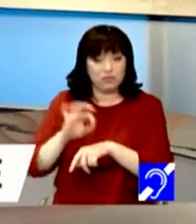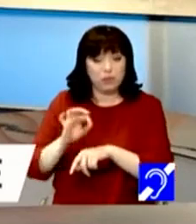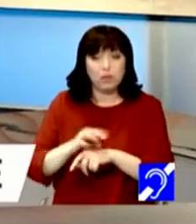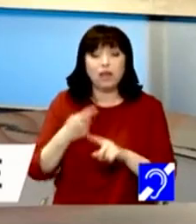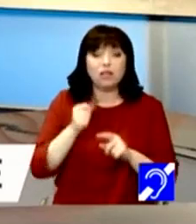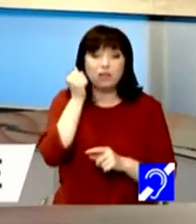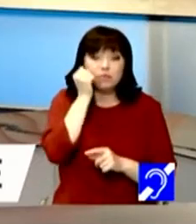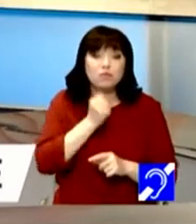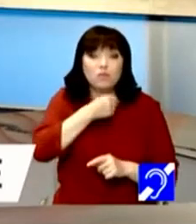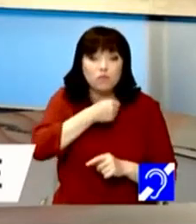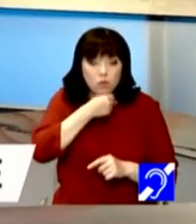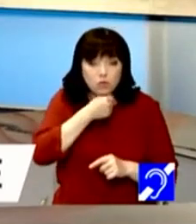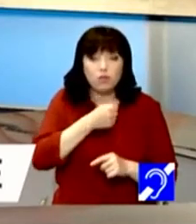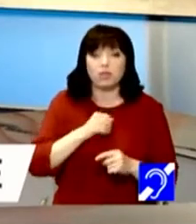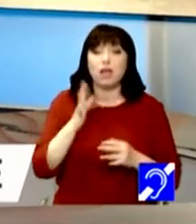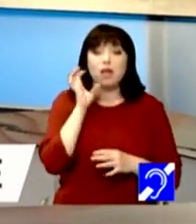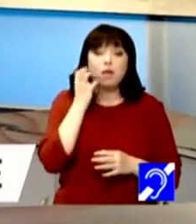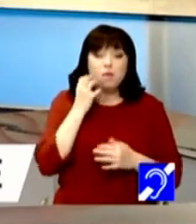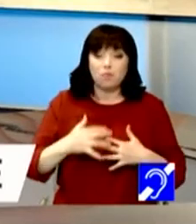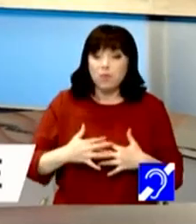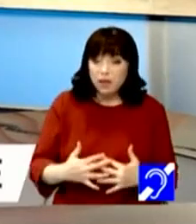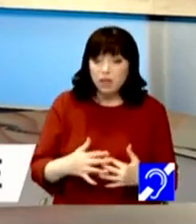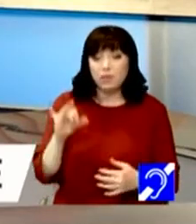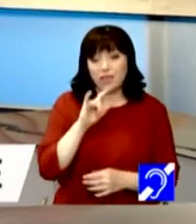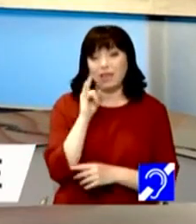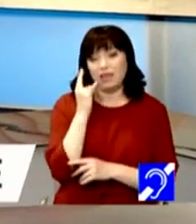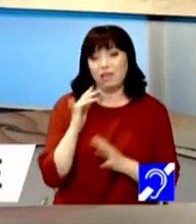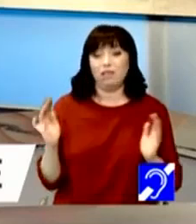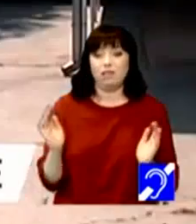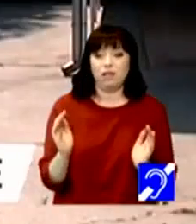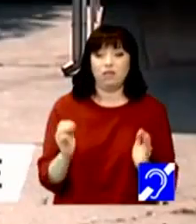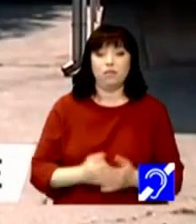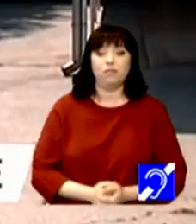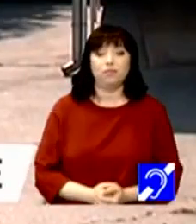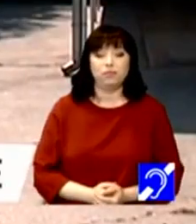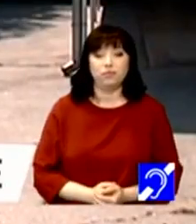sunt bătrânii cu boli cronice, gravidele și copiii mici.